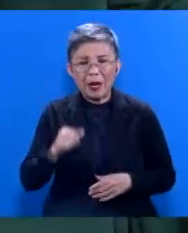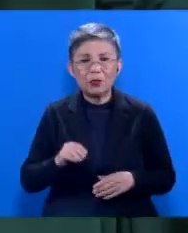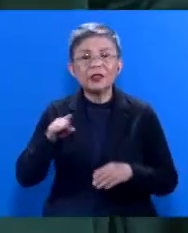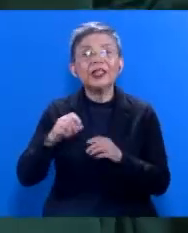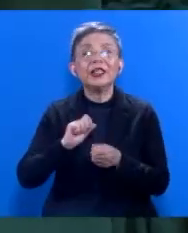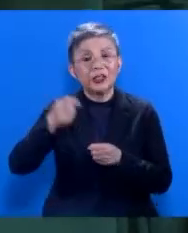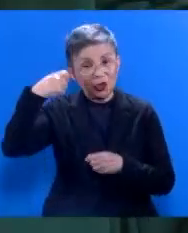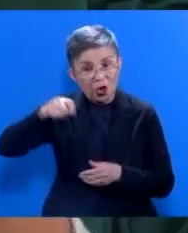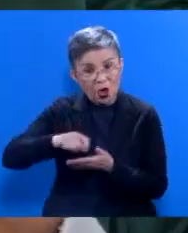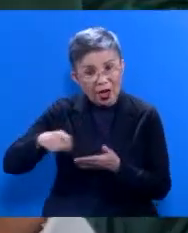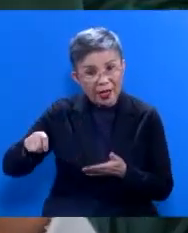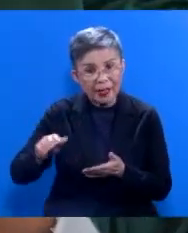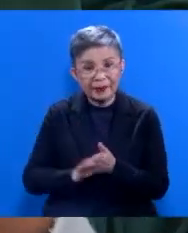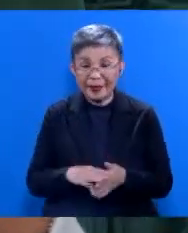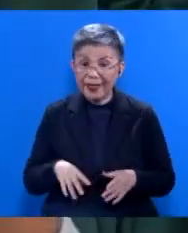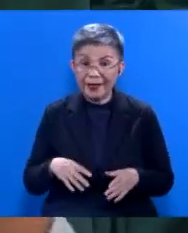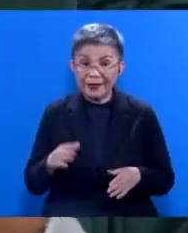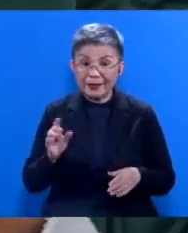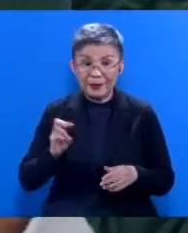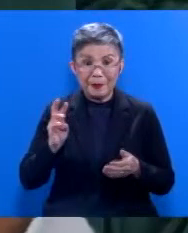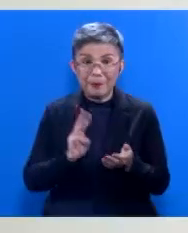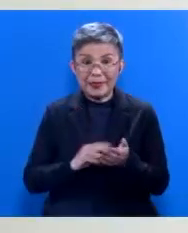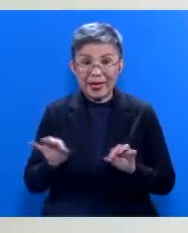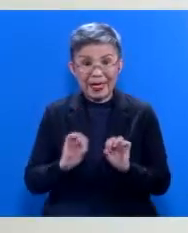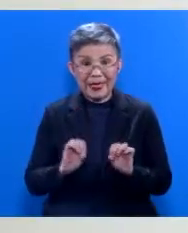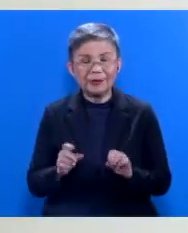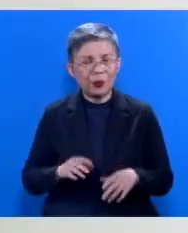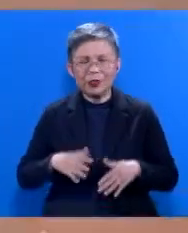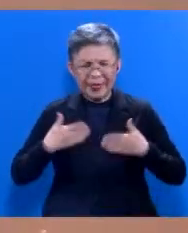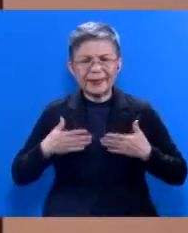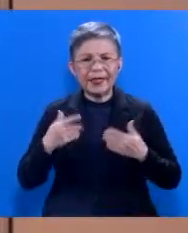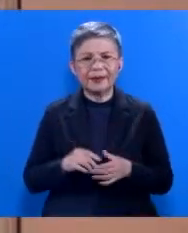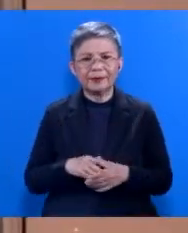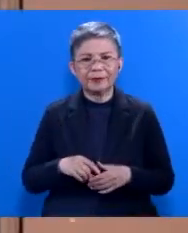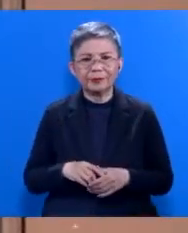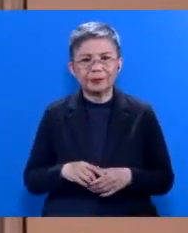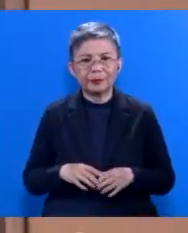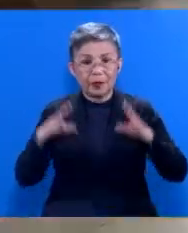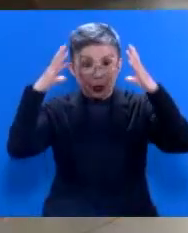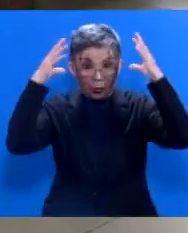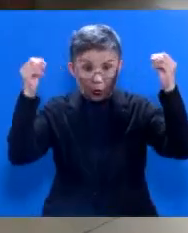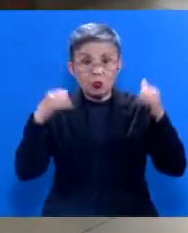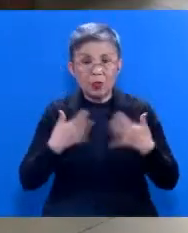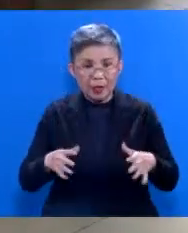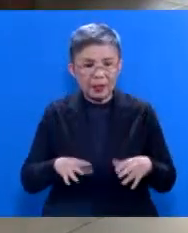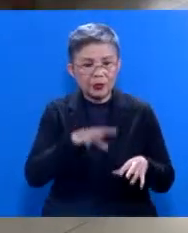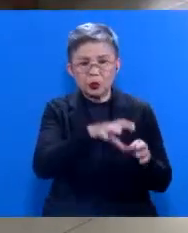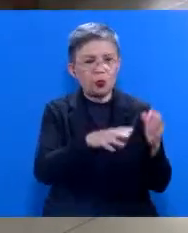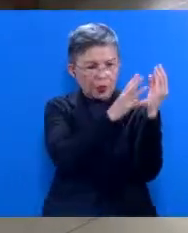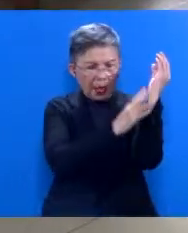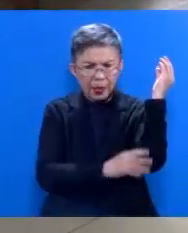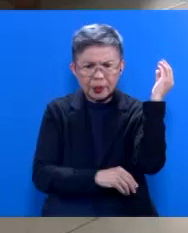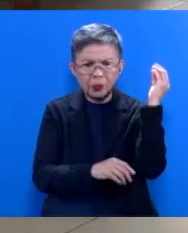seperti biasa. Jadi tidak ada masalah dengan sekolah tatap muka ya. Selain Kota Padang, hampir semua daerah di Sumatera